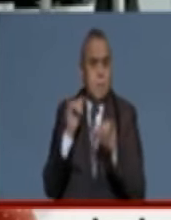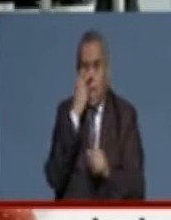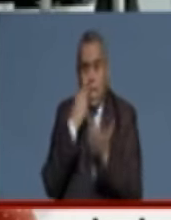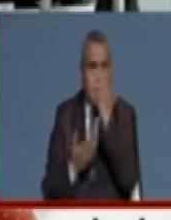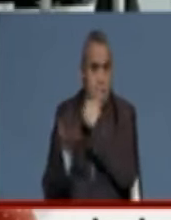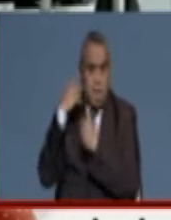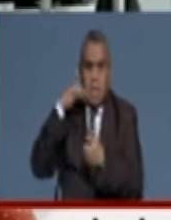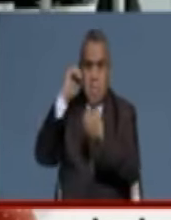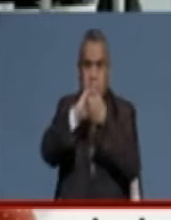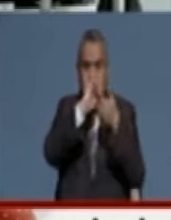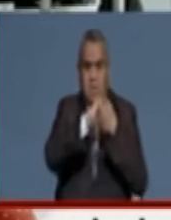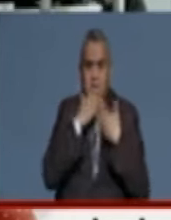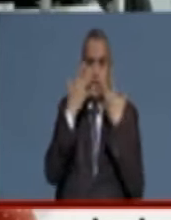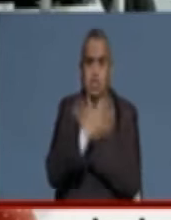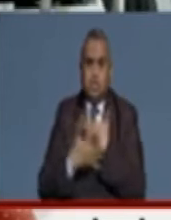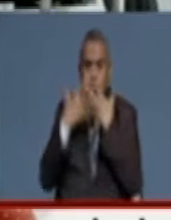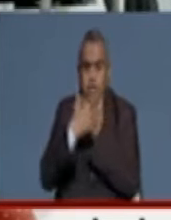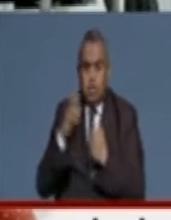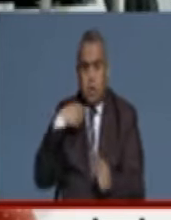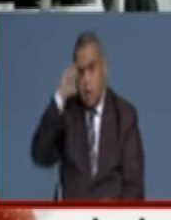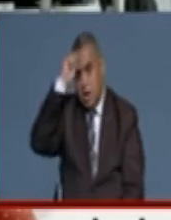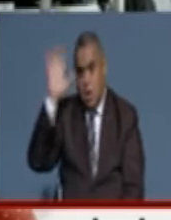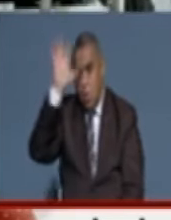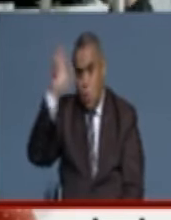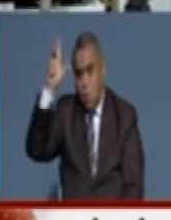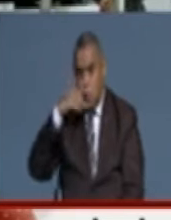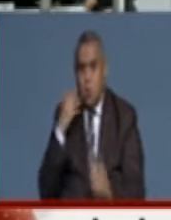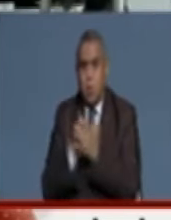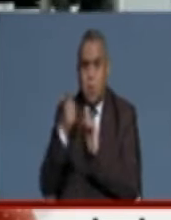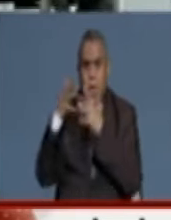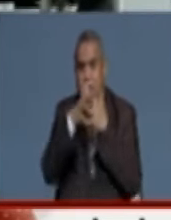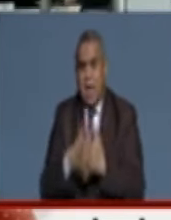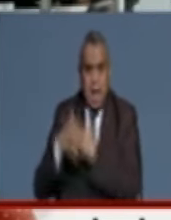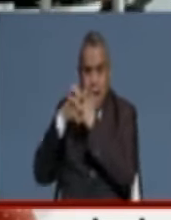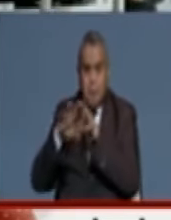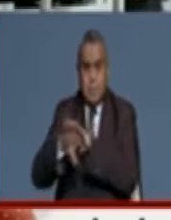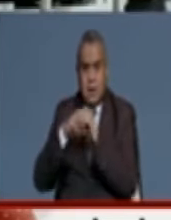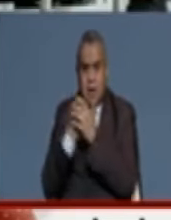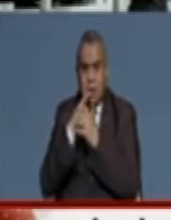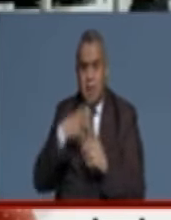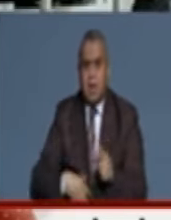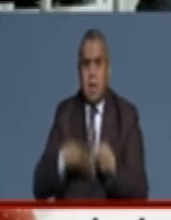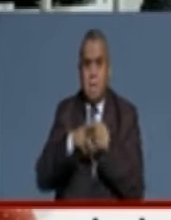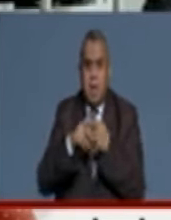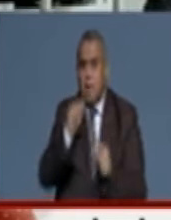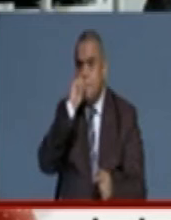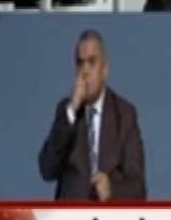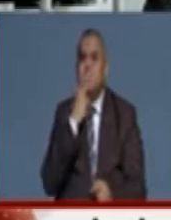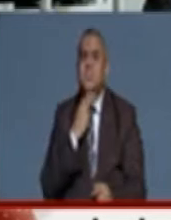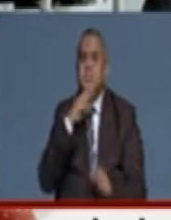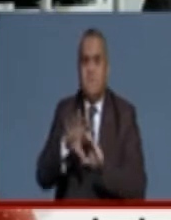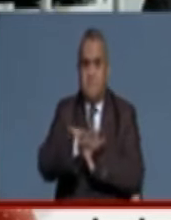التعاقد مع شركات عالمية أمريكية وأوروبية وآسيوية متخصصة في إنتاج مكونات محطات مياه الشرب والصرف الصحي،